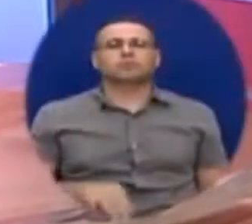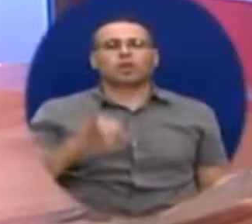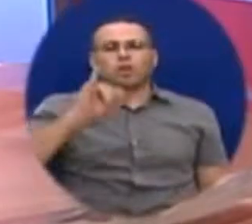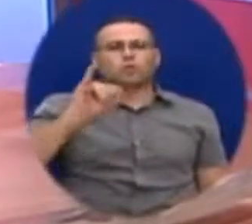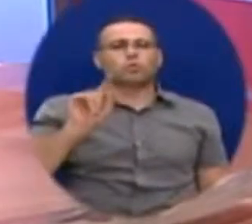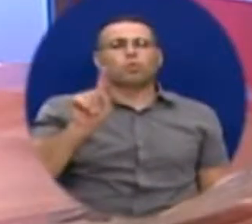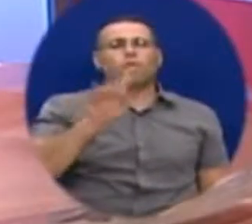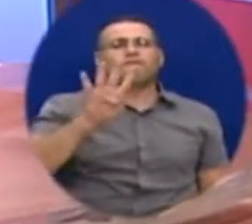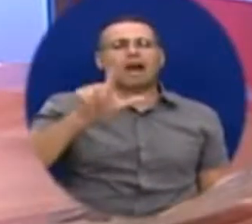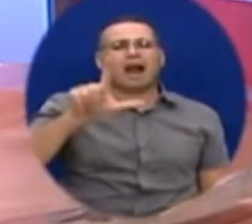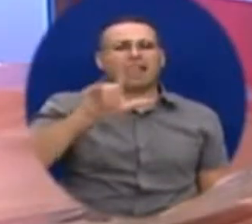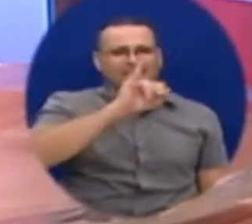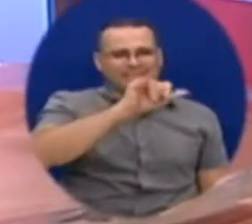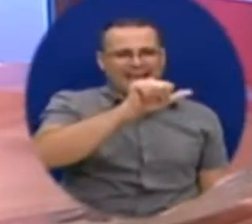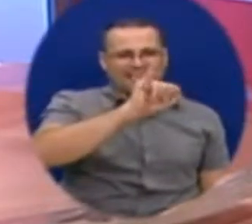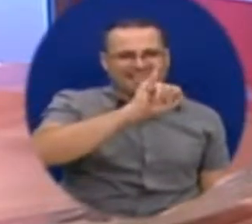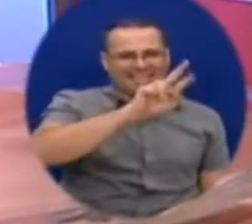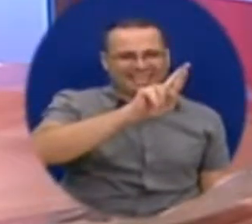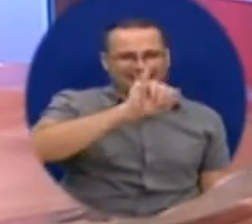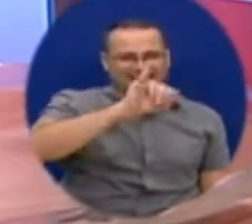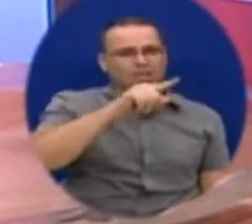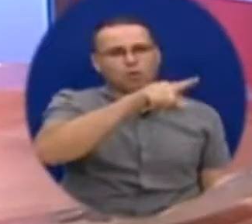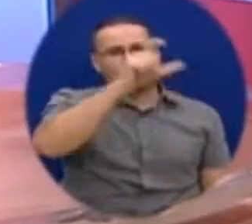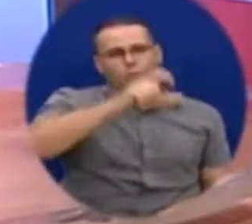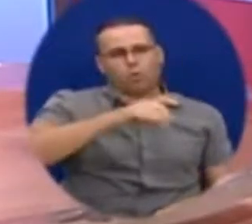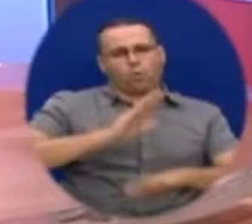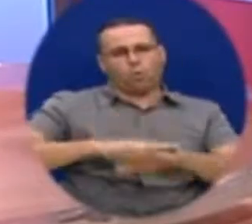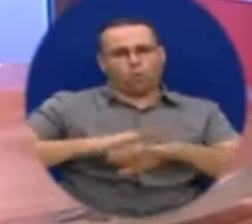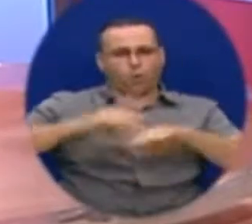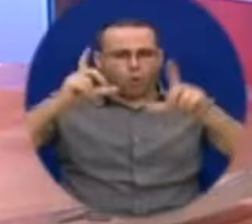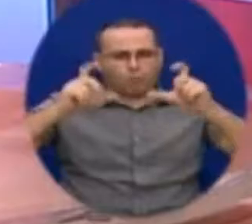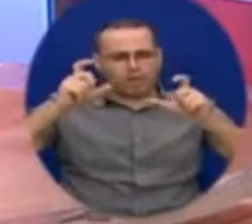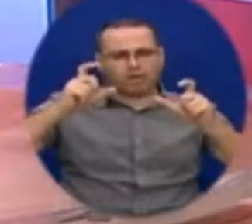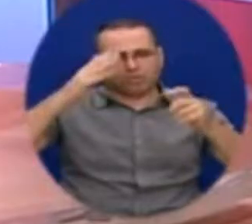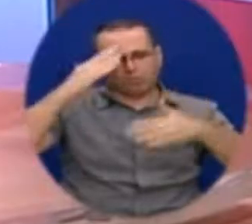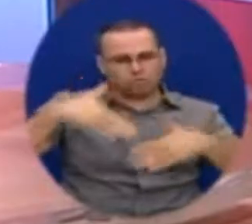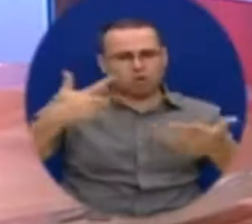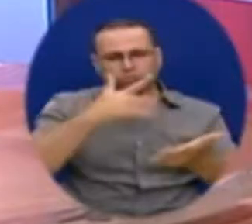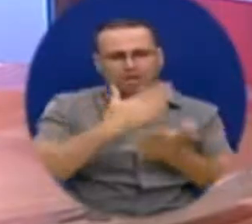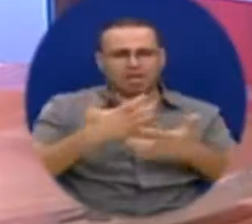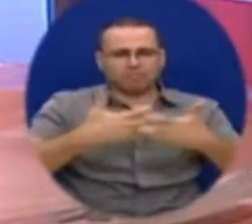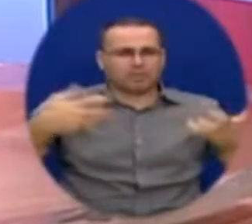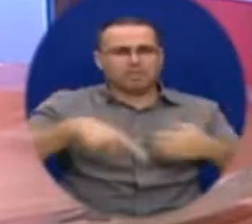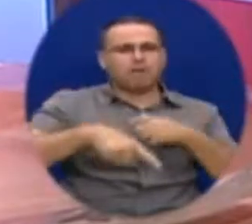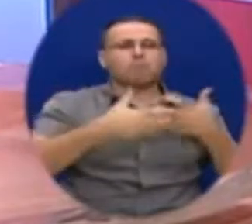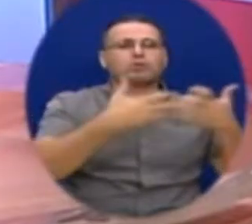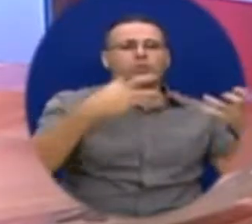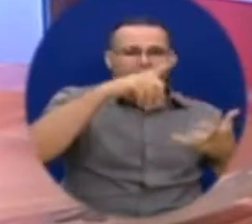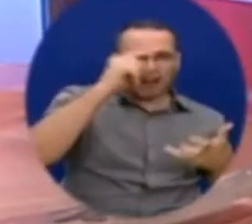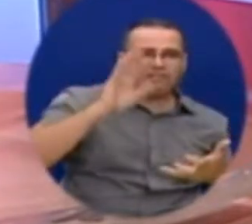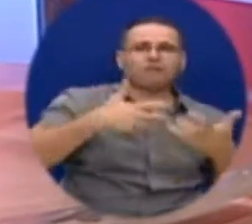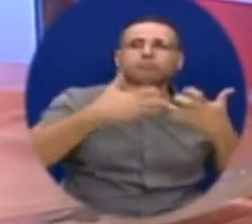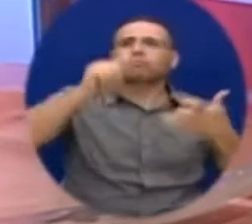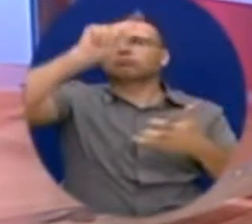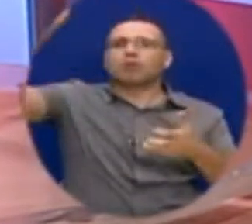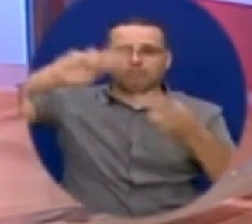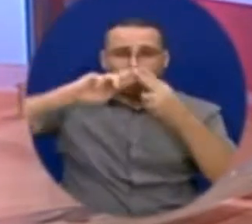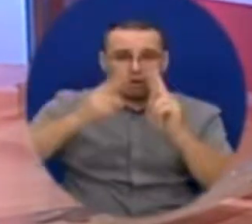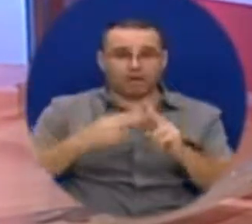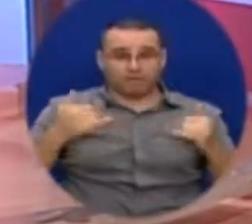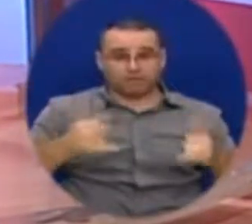יובל יאירי הוא אומן מוכר שמאחוריו כבר תערוכות יחיד במוזיאון תל אביב ובמקומות אחרים בעולם, אבל בימים אלה חוזרת תערוכה שהוא